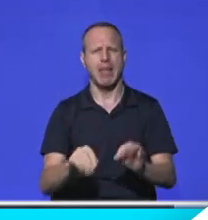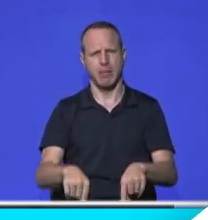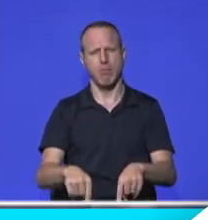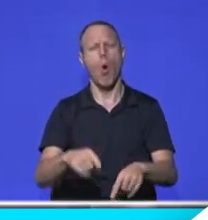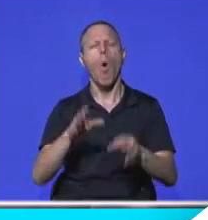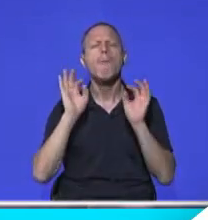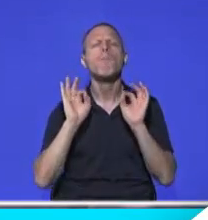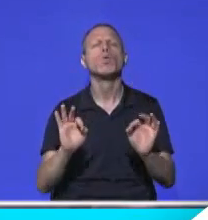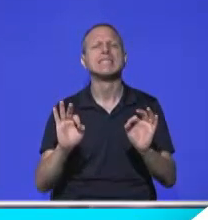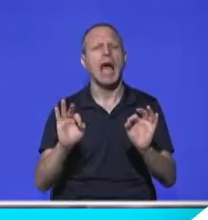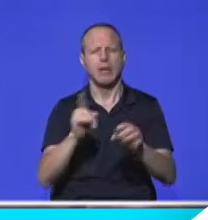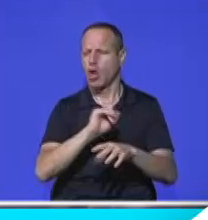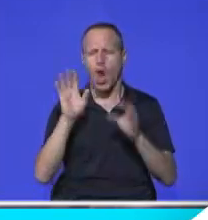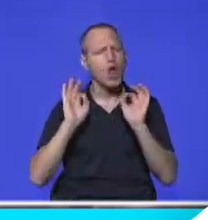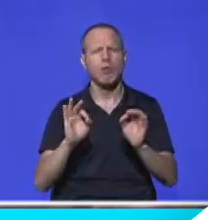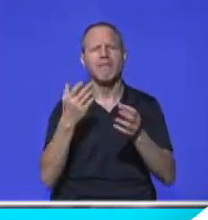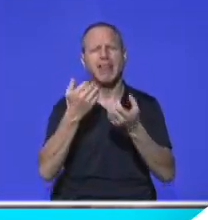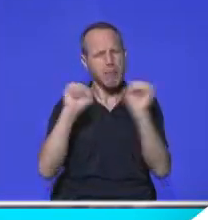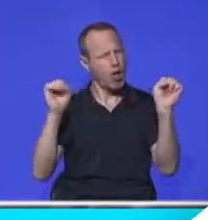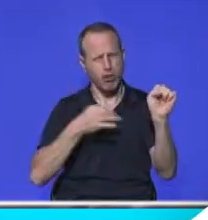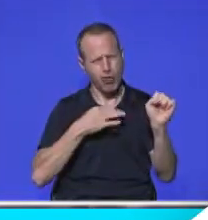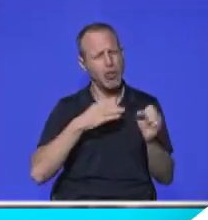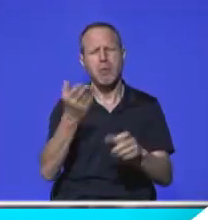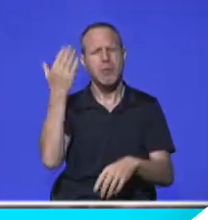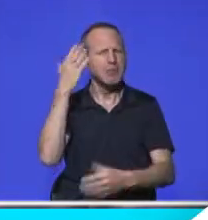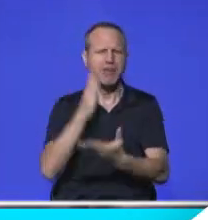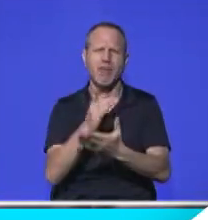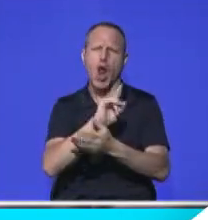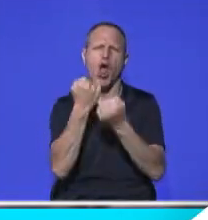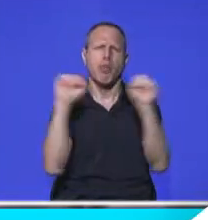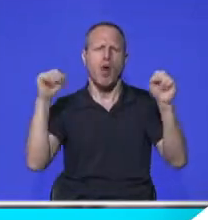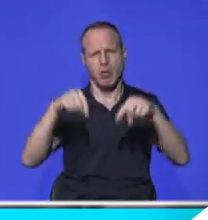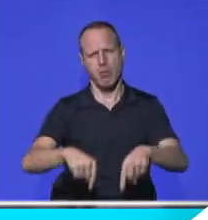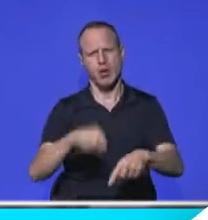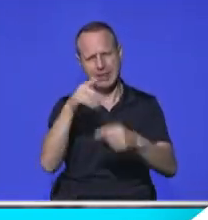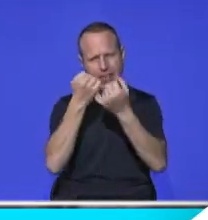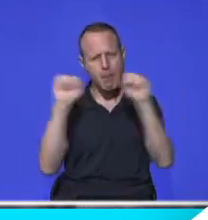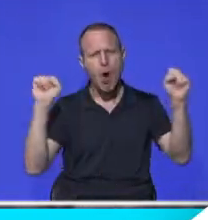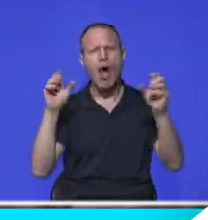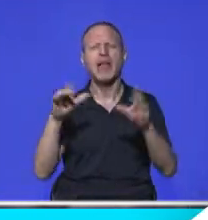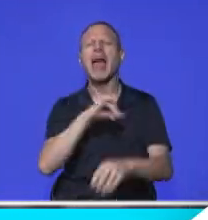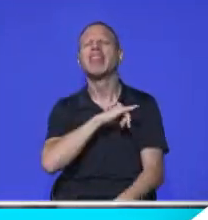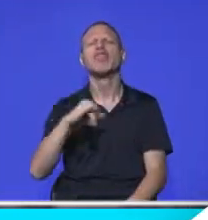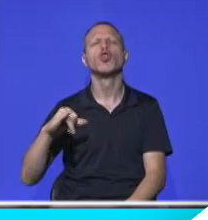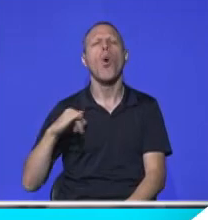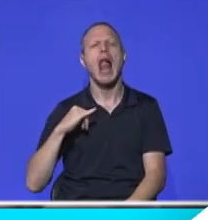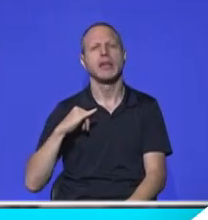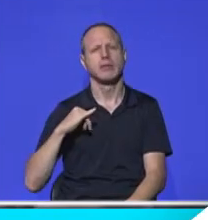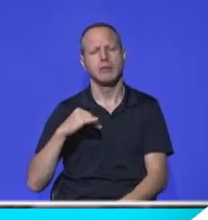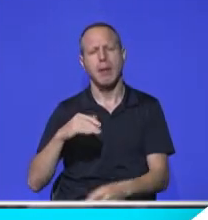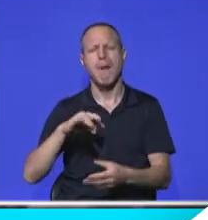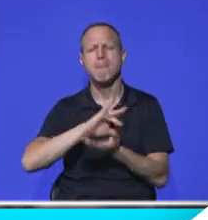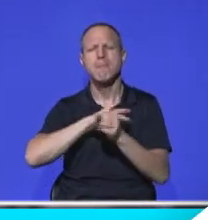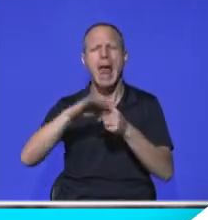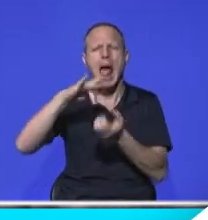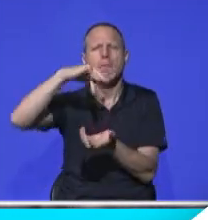כאן, והדמוקרטיה שלנו ממזמן כבר לא דמוקרטיה כאן. זו דמוקרטיה אינדיבידואלית, מלאת